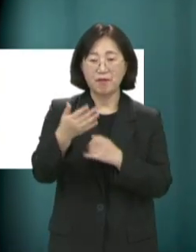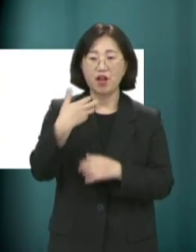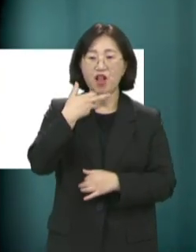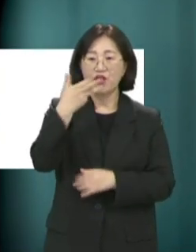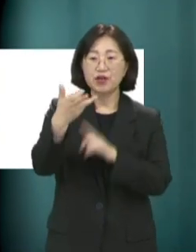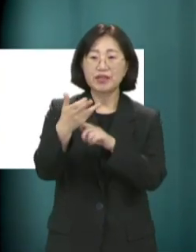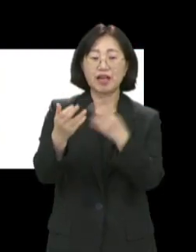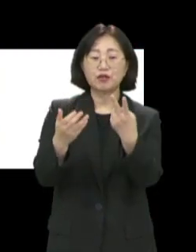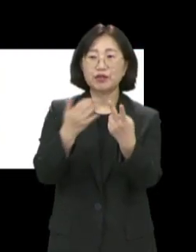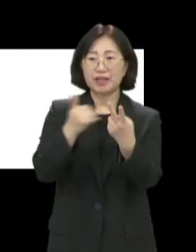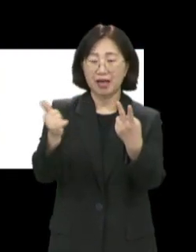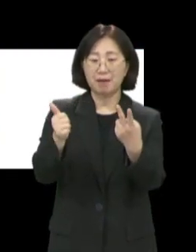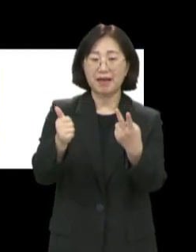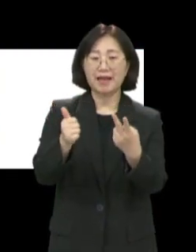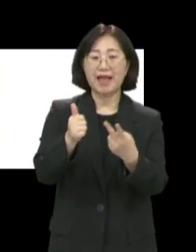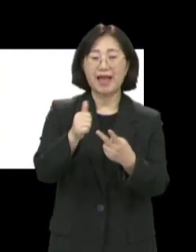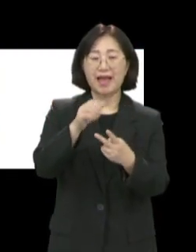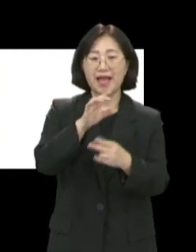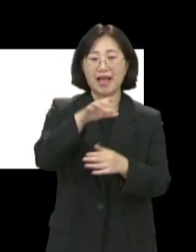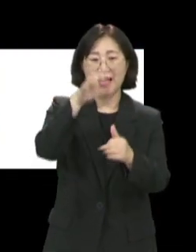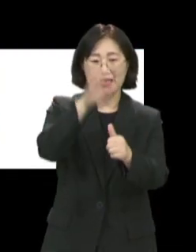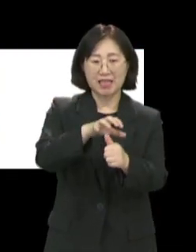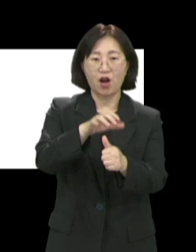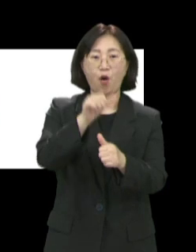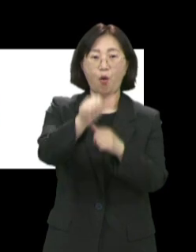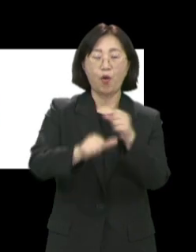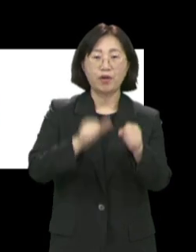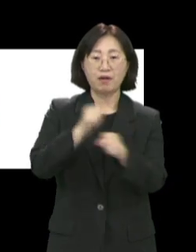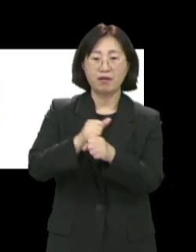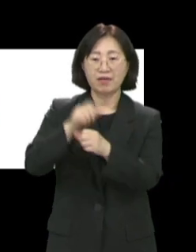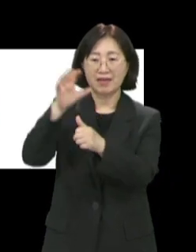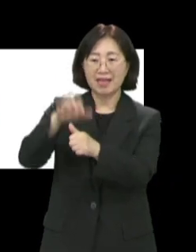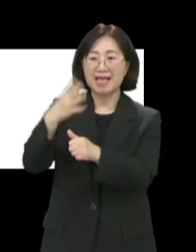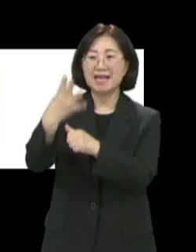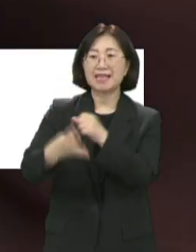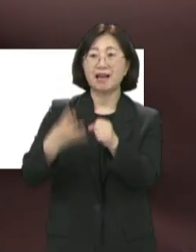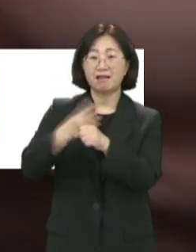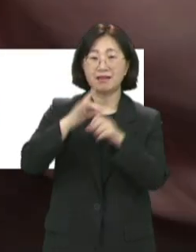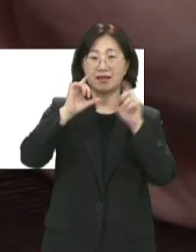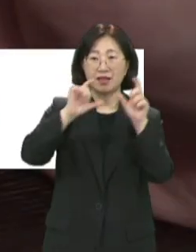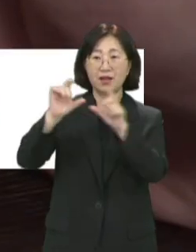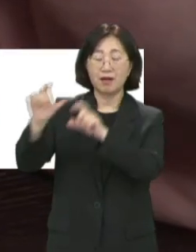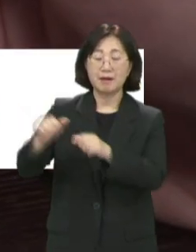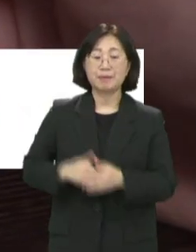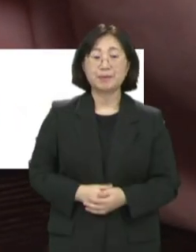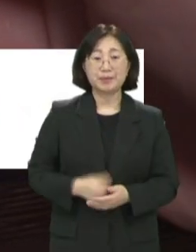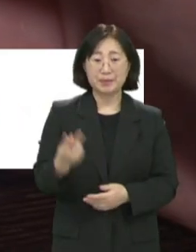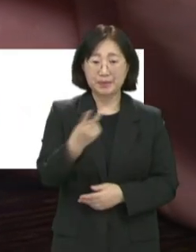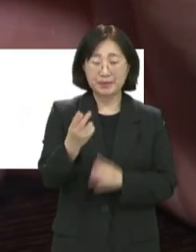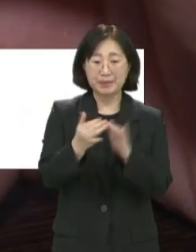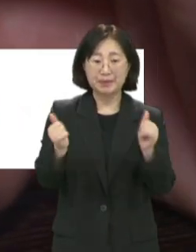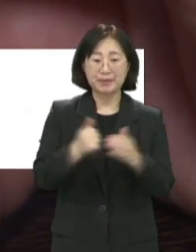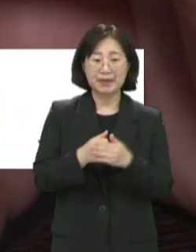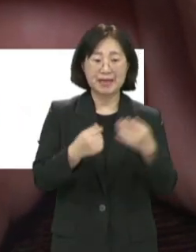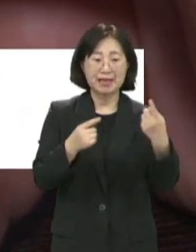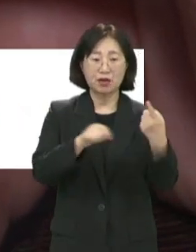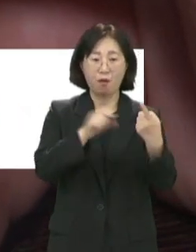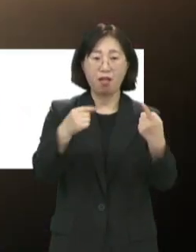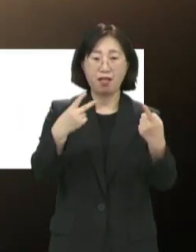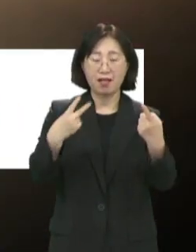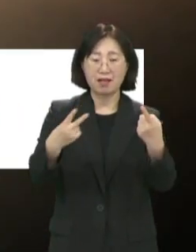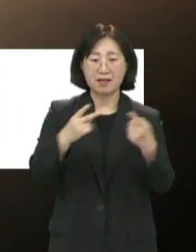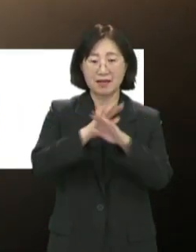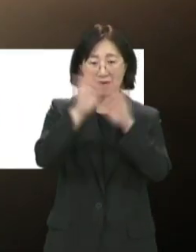남성 두 명에게 각각 징역 장기 5년 단기 4년을 선고했습니다 이들은 지난해 1월 2일 낮